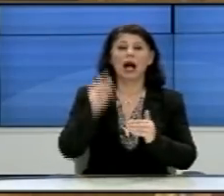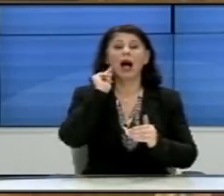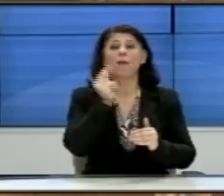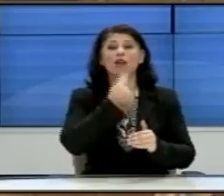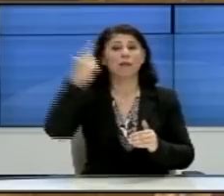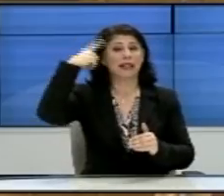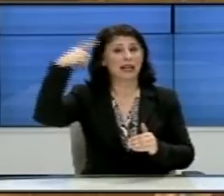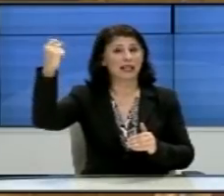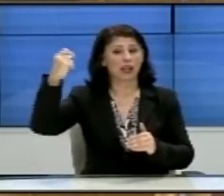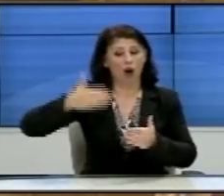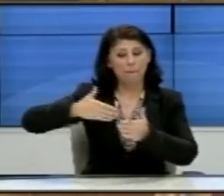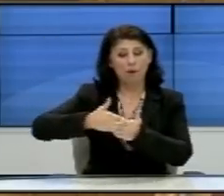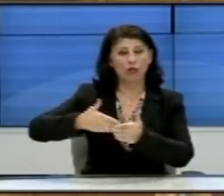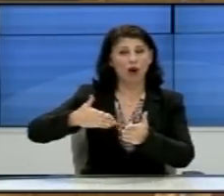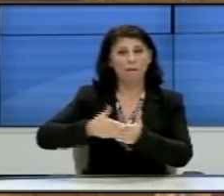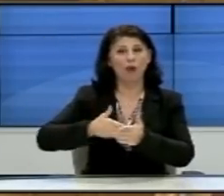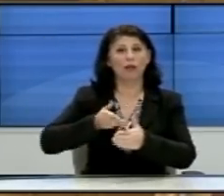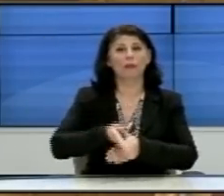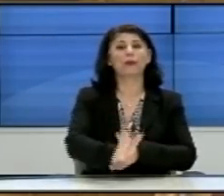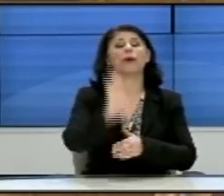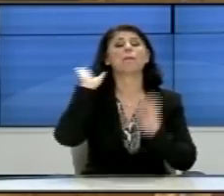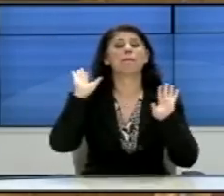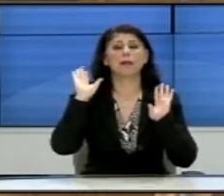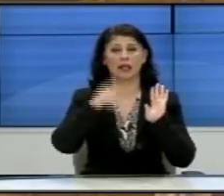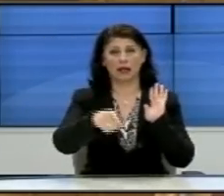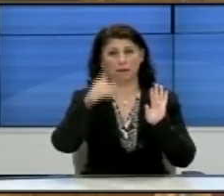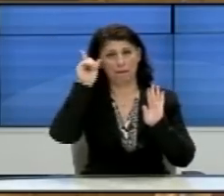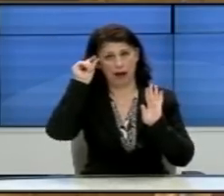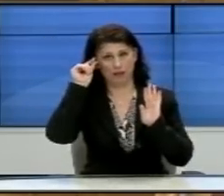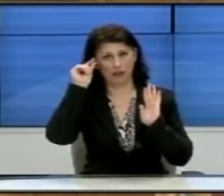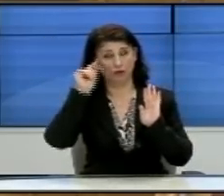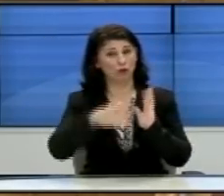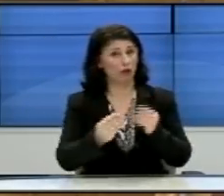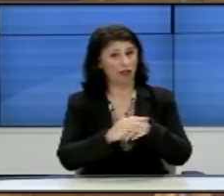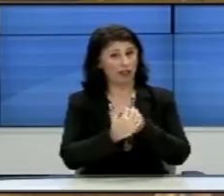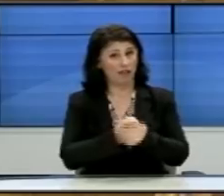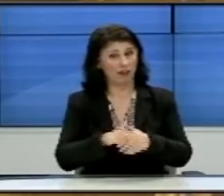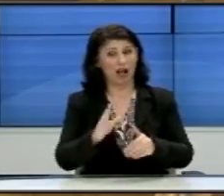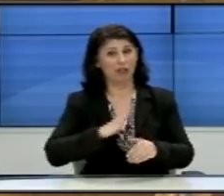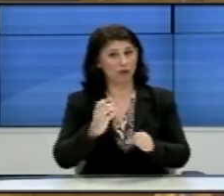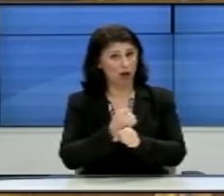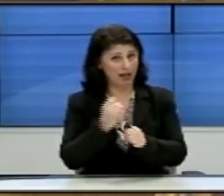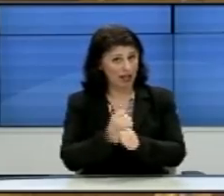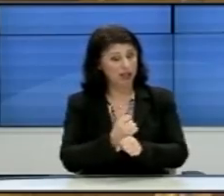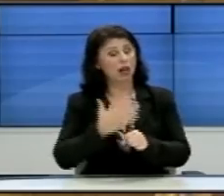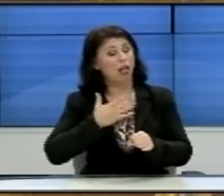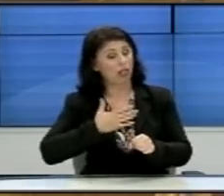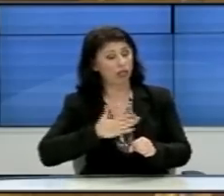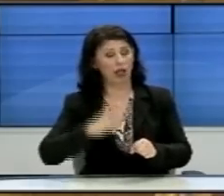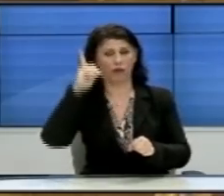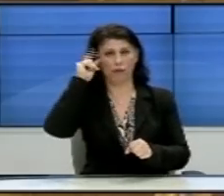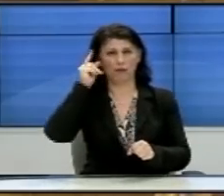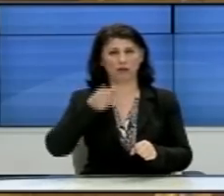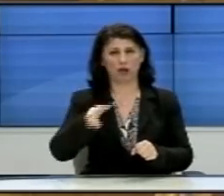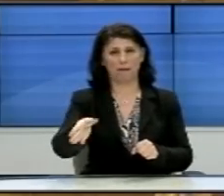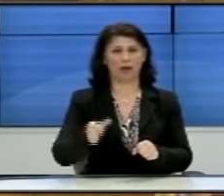εσπερινών λυκείων να περάσουν στα ΕΗ. Τόσο πολύ νοιάζεστε δηλαδή για ανθρώπους που εργάζονται και θέλουν να